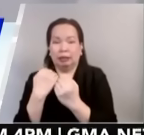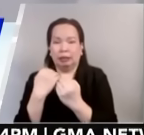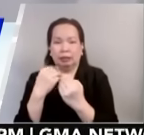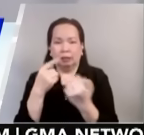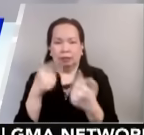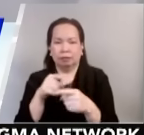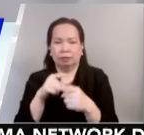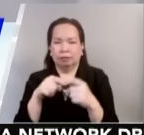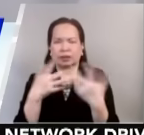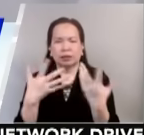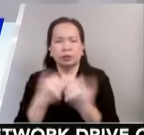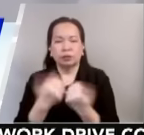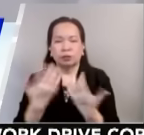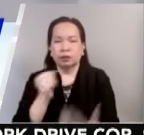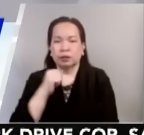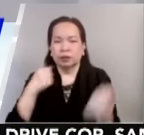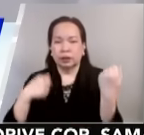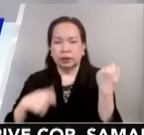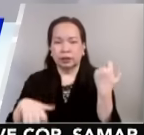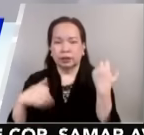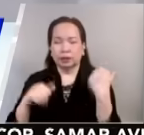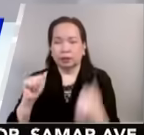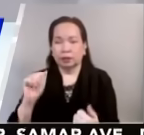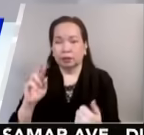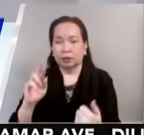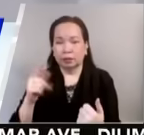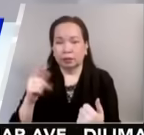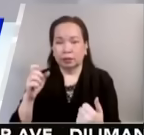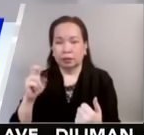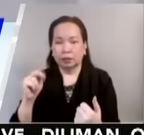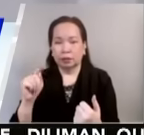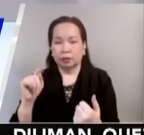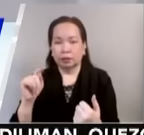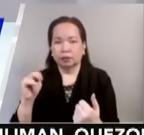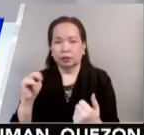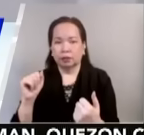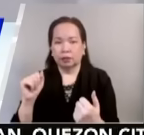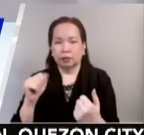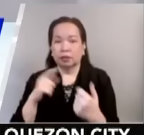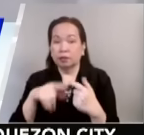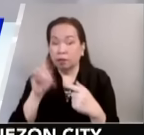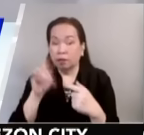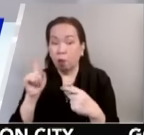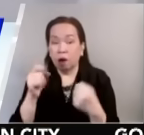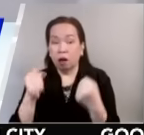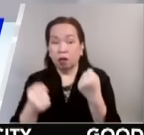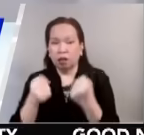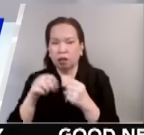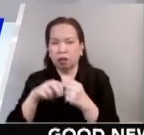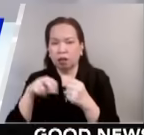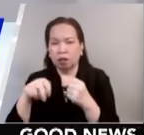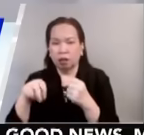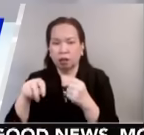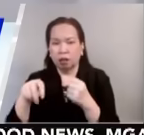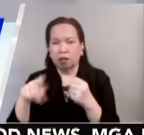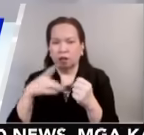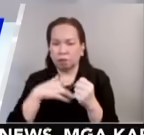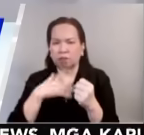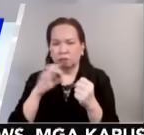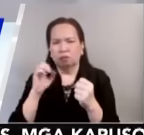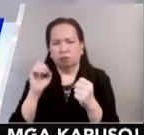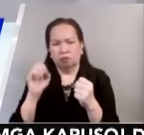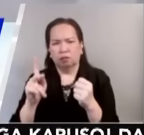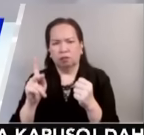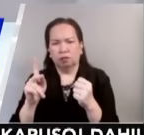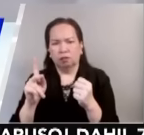aksidente umaga ng Pasko lumabas kalaunan ang driver nito at naglakad na parang walang nangyari wala